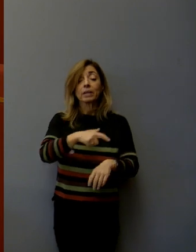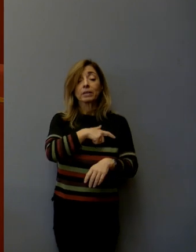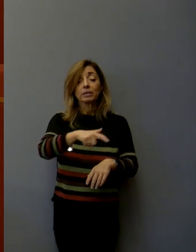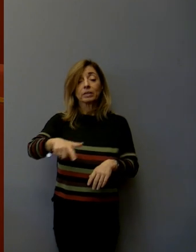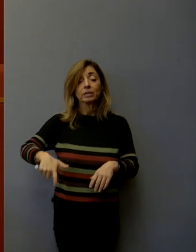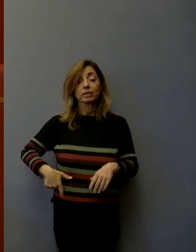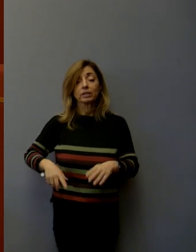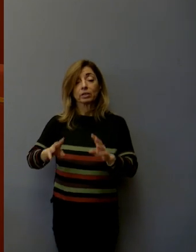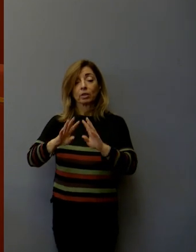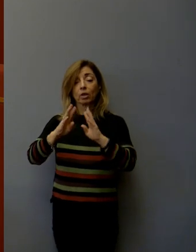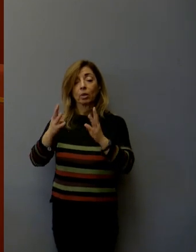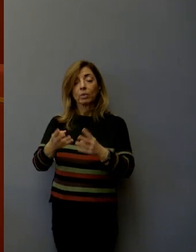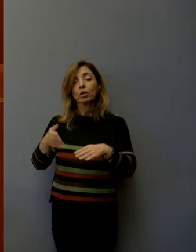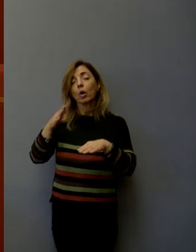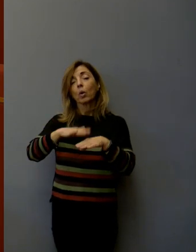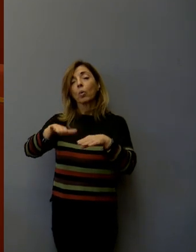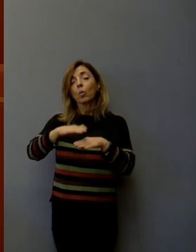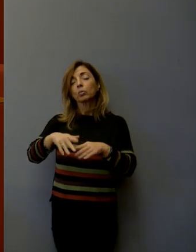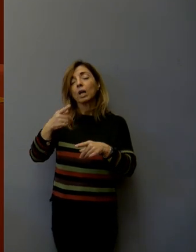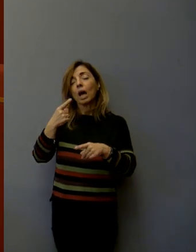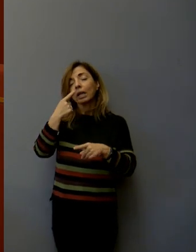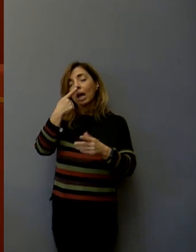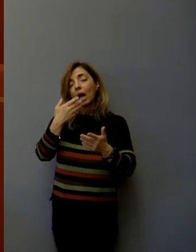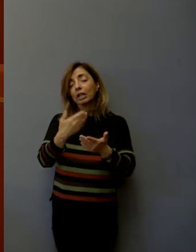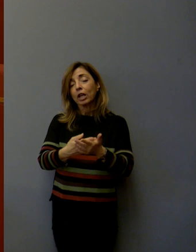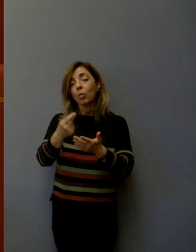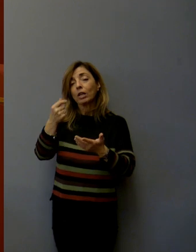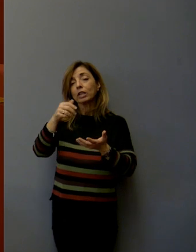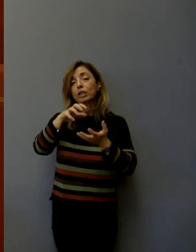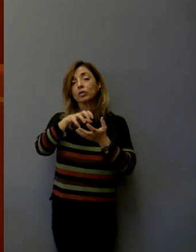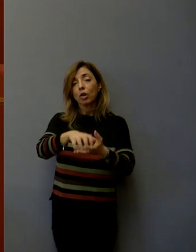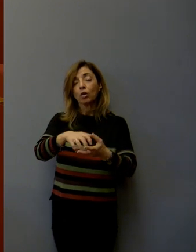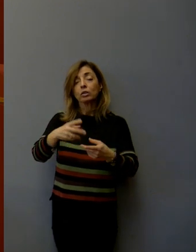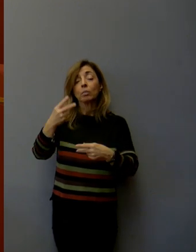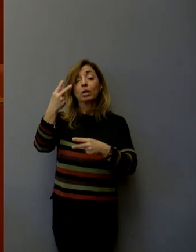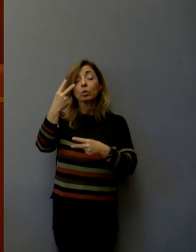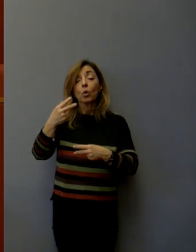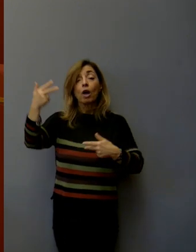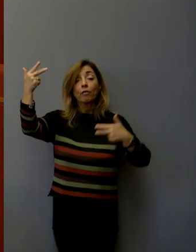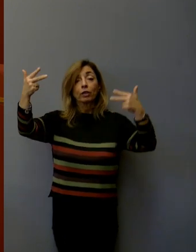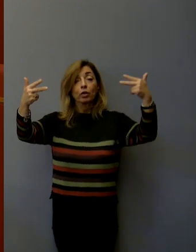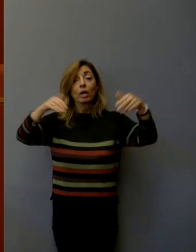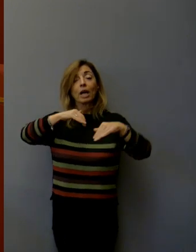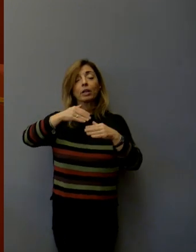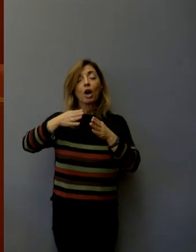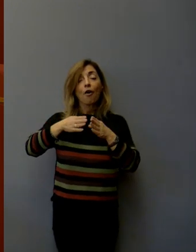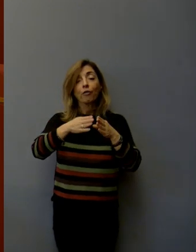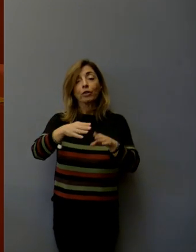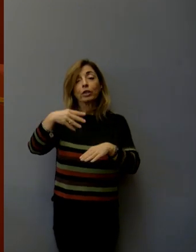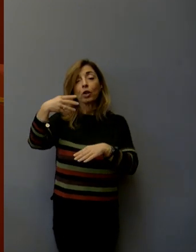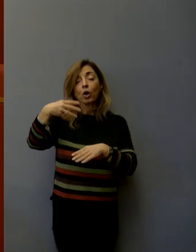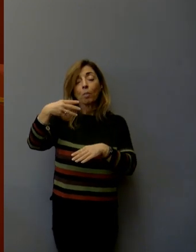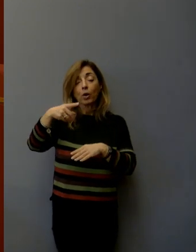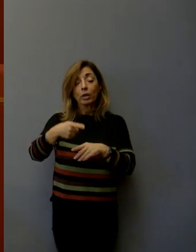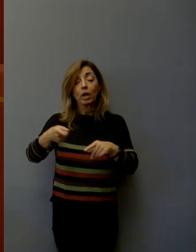piegare adeguate risorse economiche per due videocamere in vico delle monachette numero di videocamere quadrotti